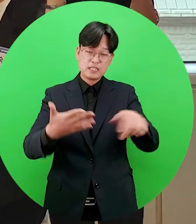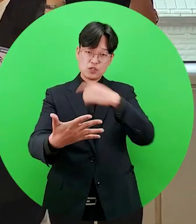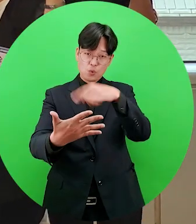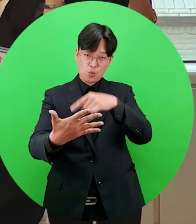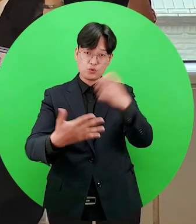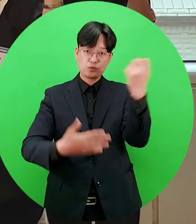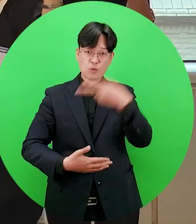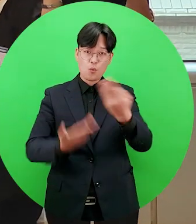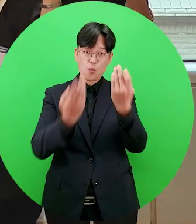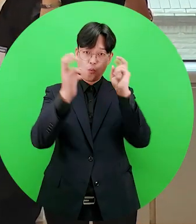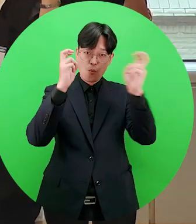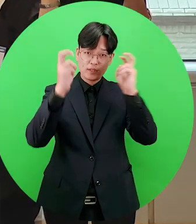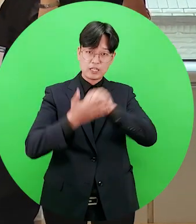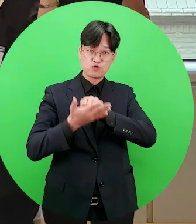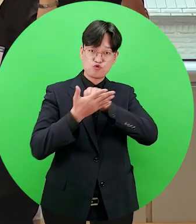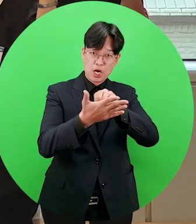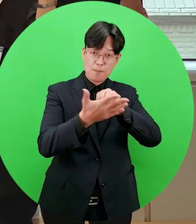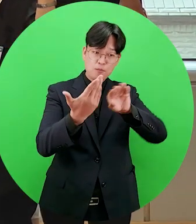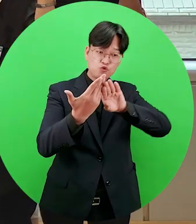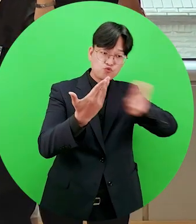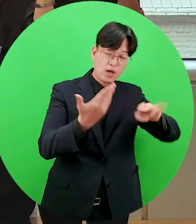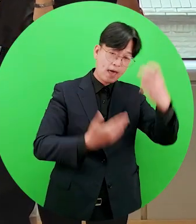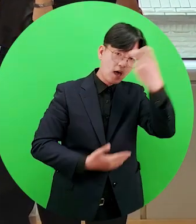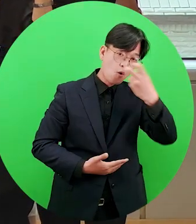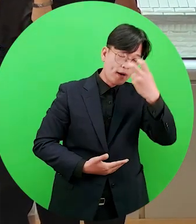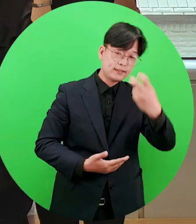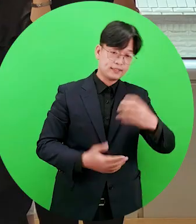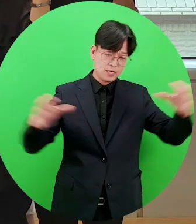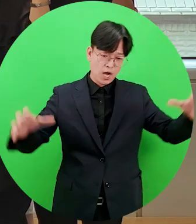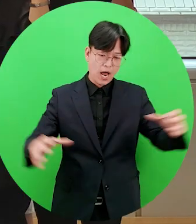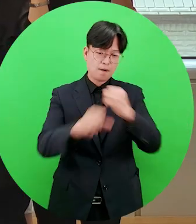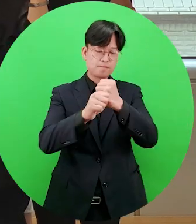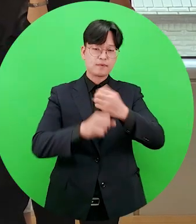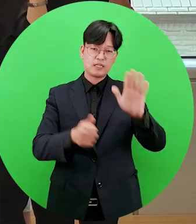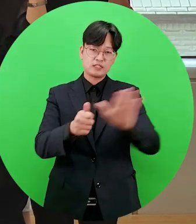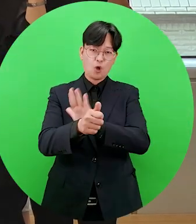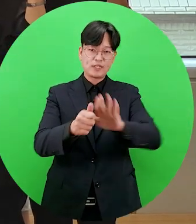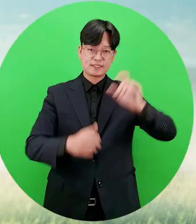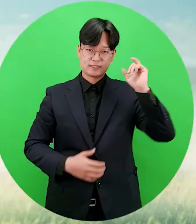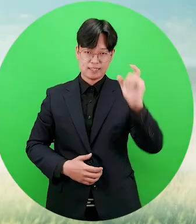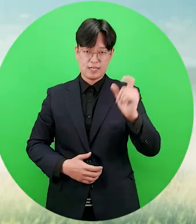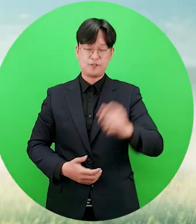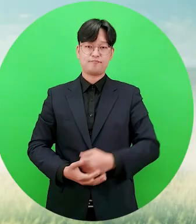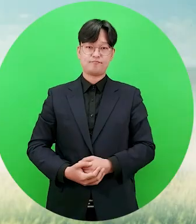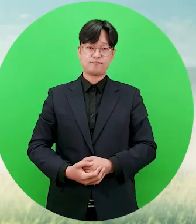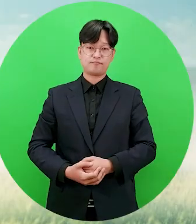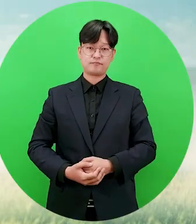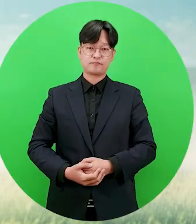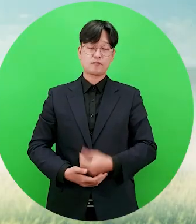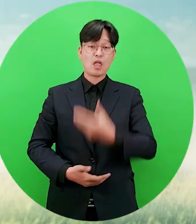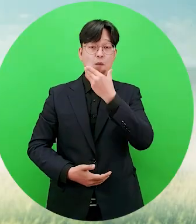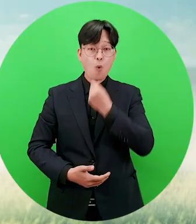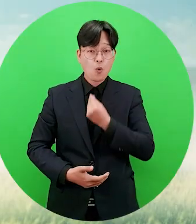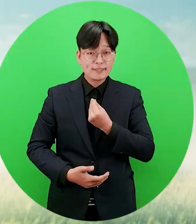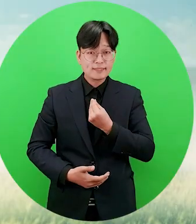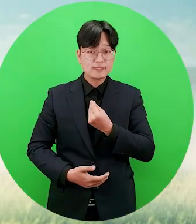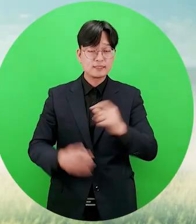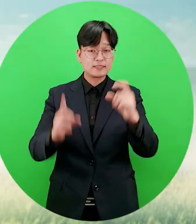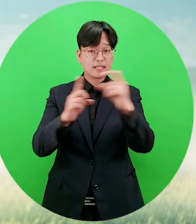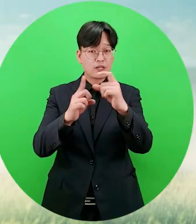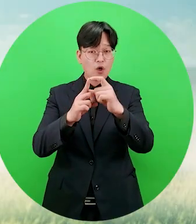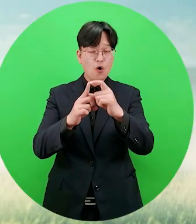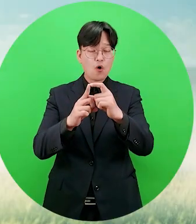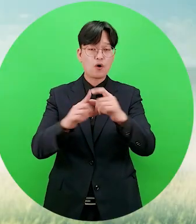종합적인 취업지원 서비스도 더욱 더 강화해 나갈 계획입니다. 복지는 일반적으로 행복한